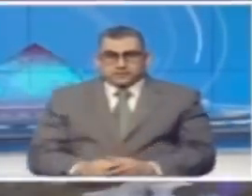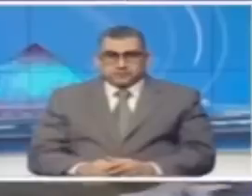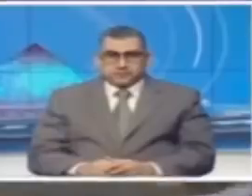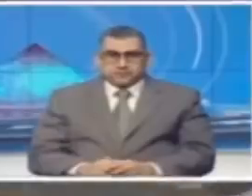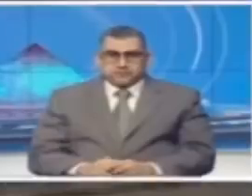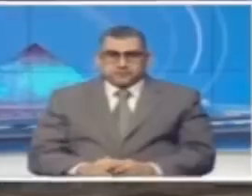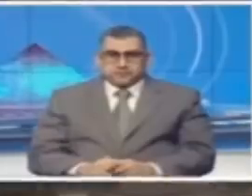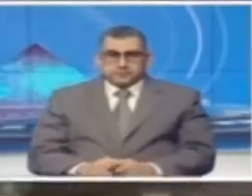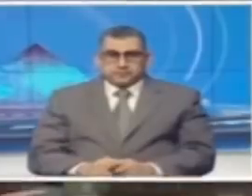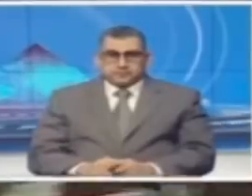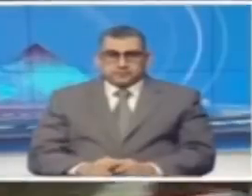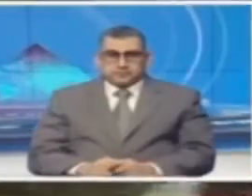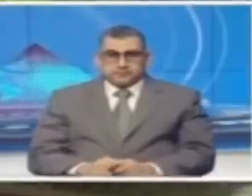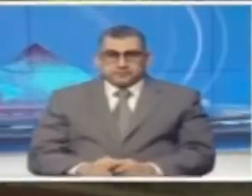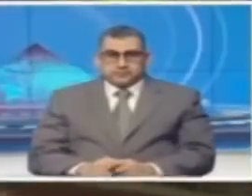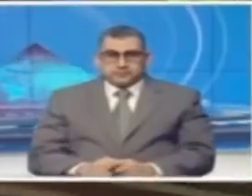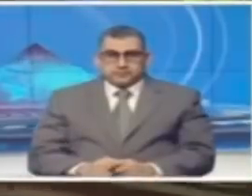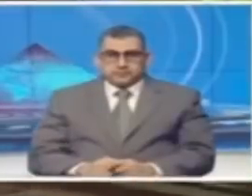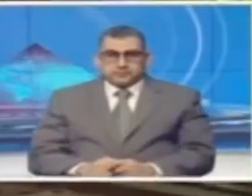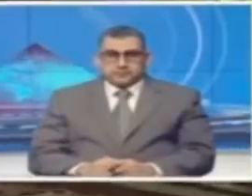المجيد.